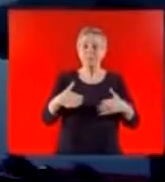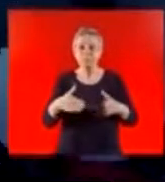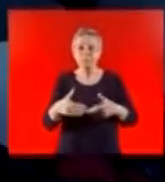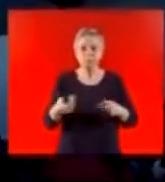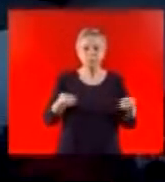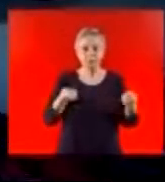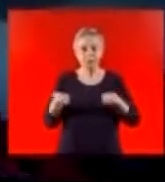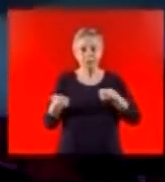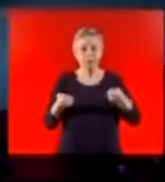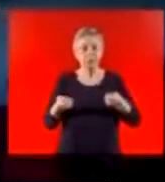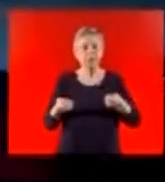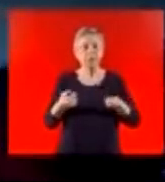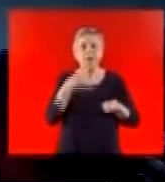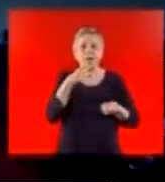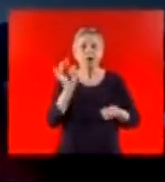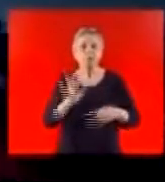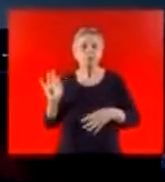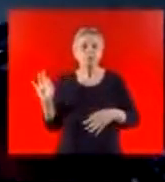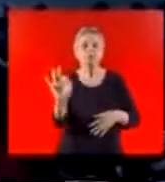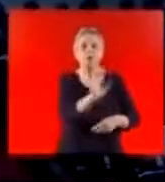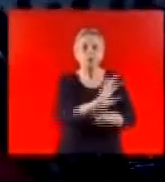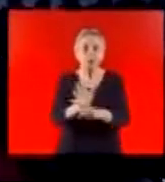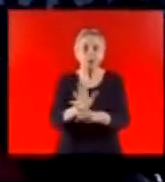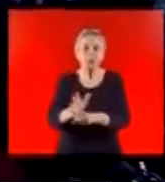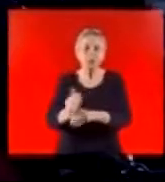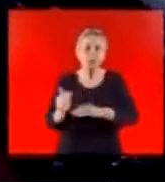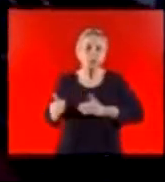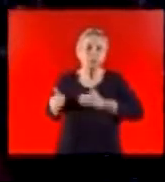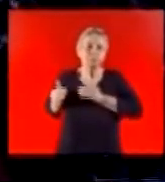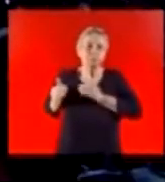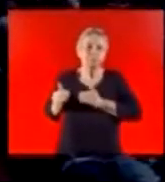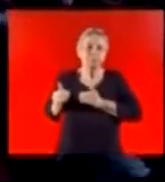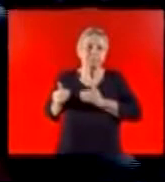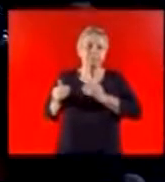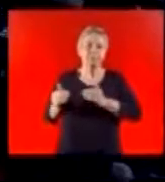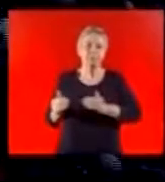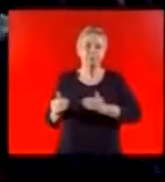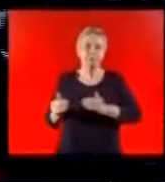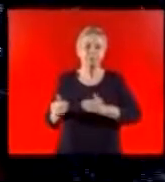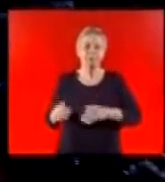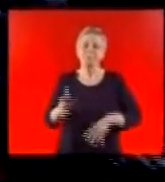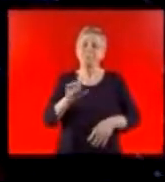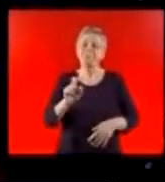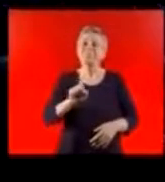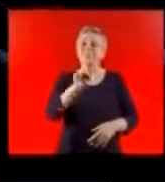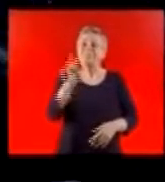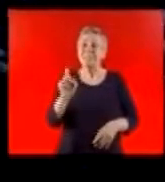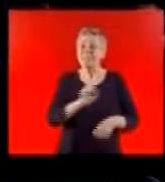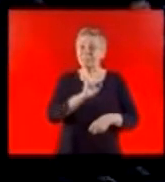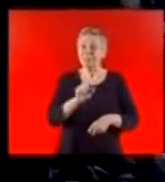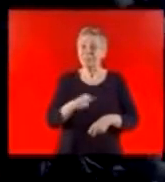καθυστέρησε το αντάμωμά μας και ίσως το συνέδριό μας τελικά να γίνεται σε έναν